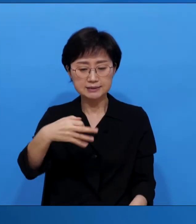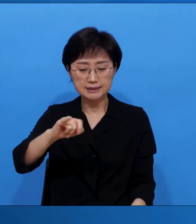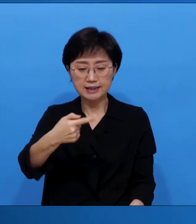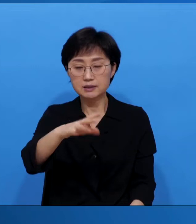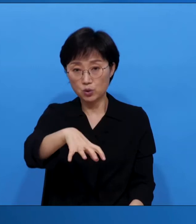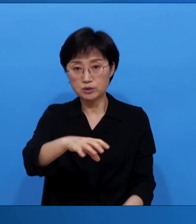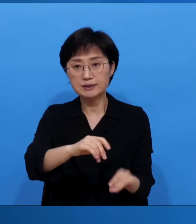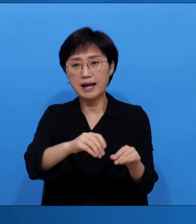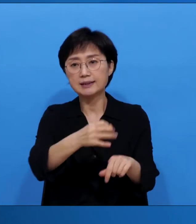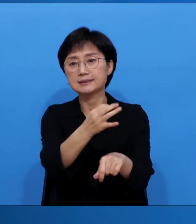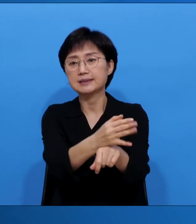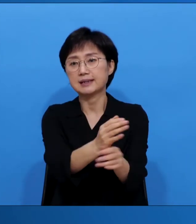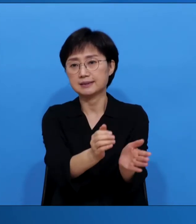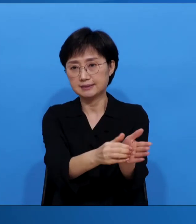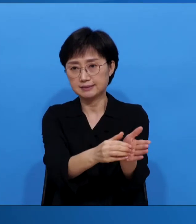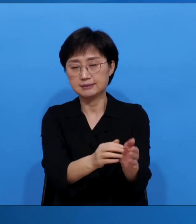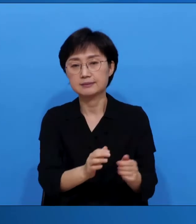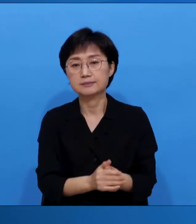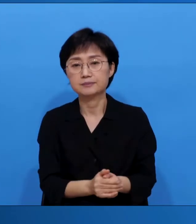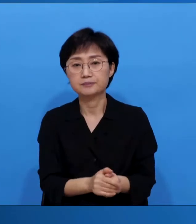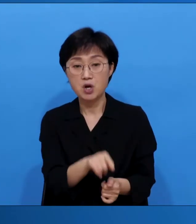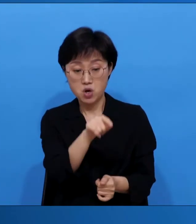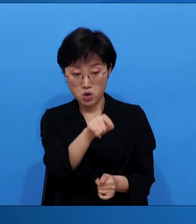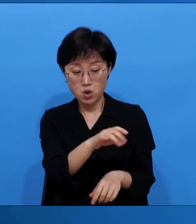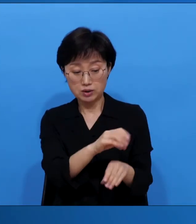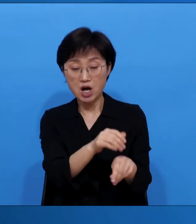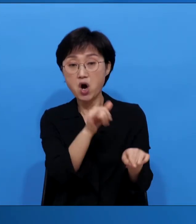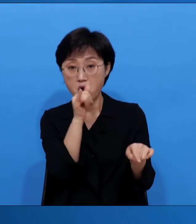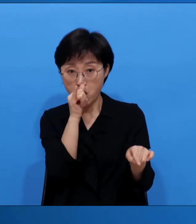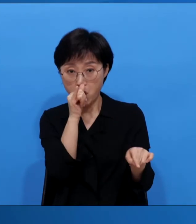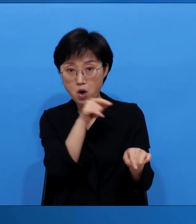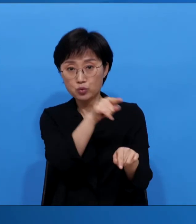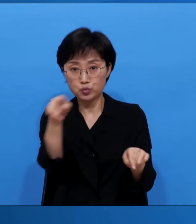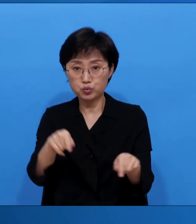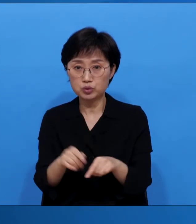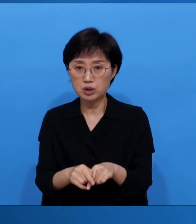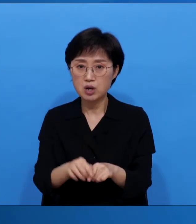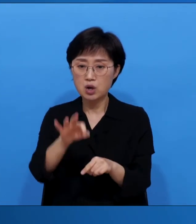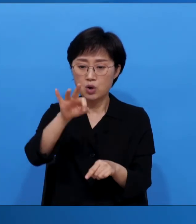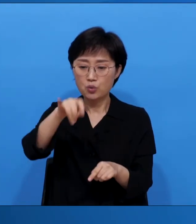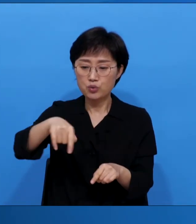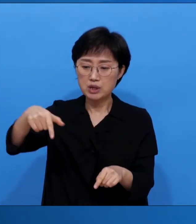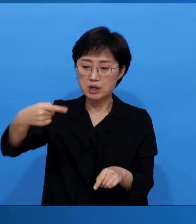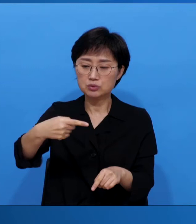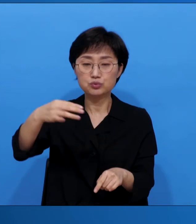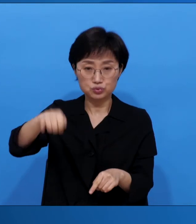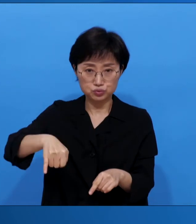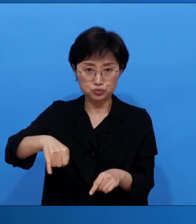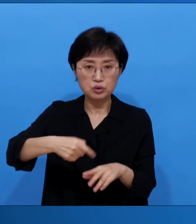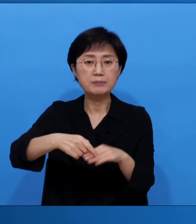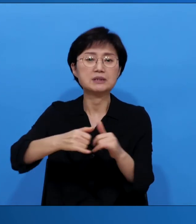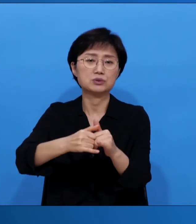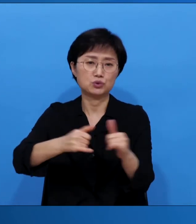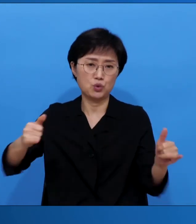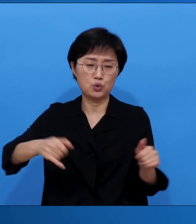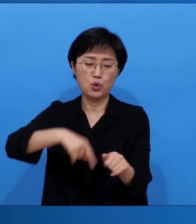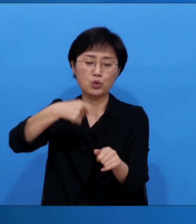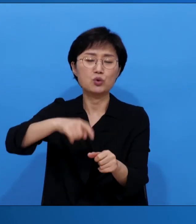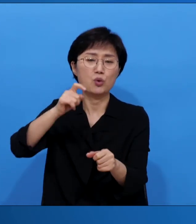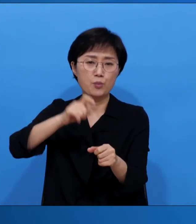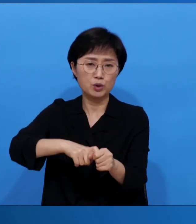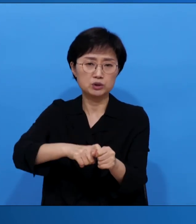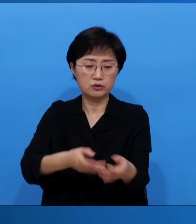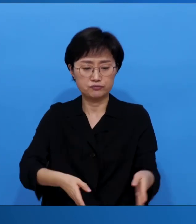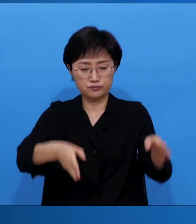교회 부지를 구입하였습니다. 이를 계기로 자르켄트 지역의 위구르 민족 랩넌트 교육센터로서 복음화의 기반을